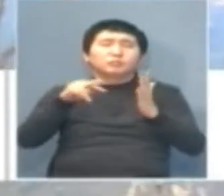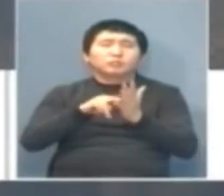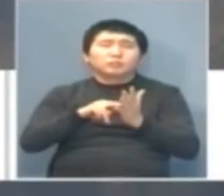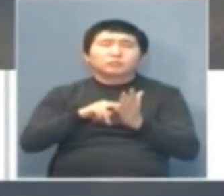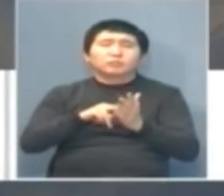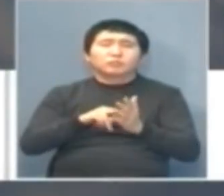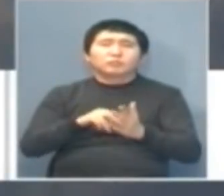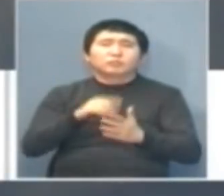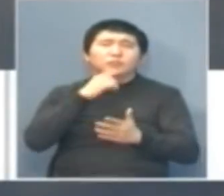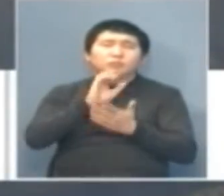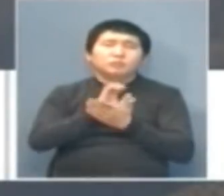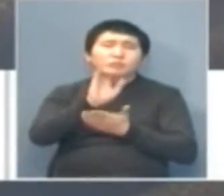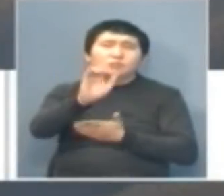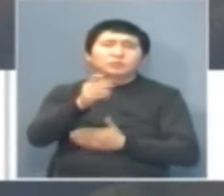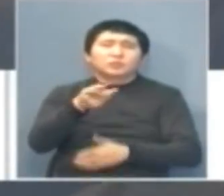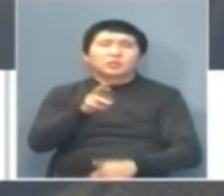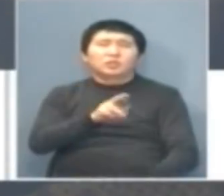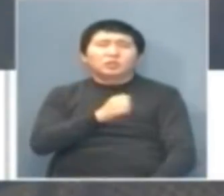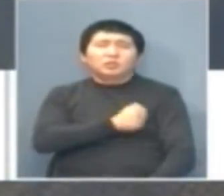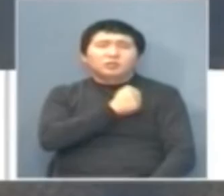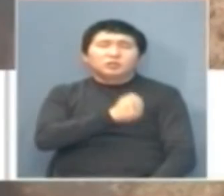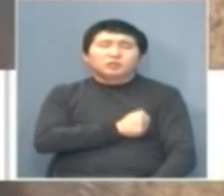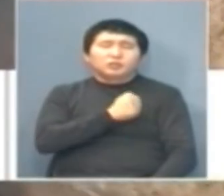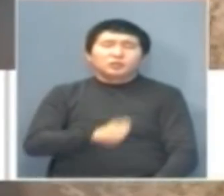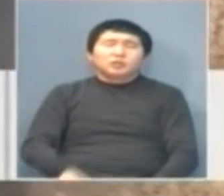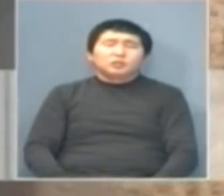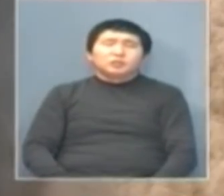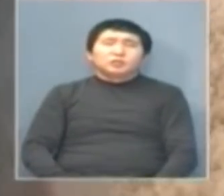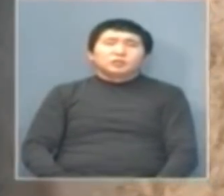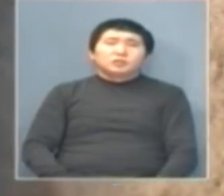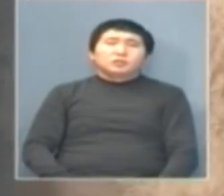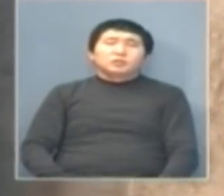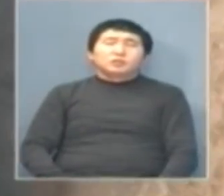осуществляться поставка рыбы для военнослужащих. Куаныш Амантайлы, Максат Нахметов, Алтай Ахпарат.